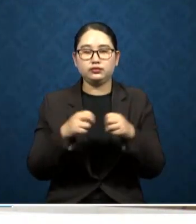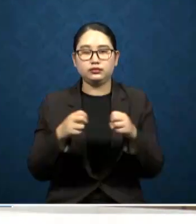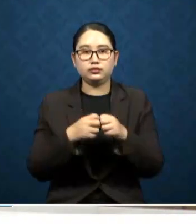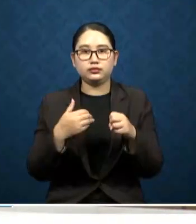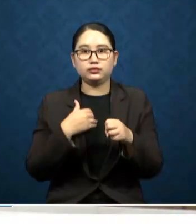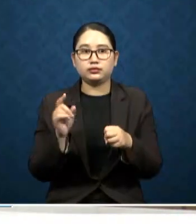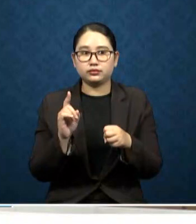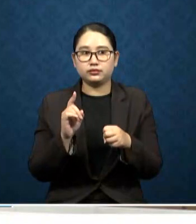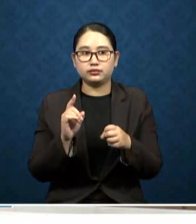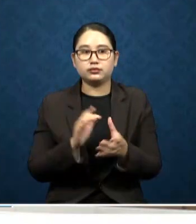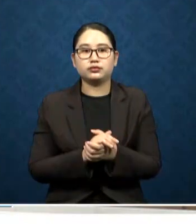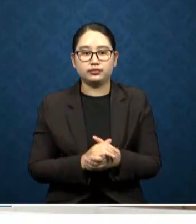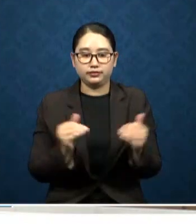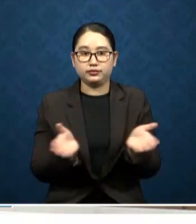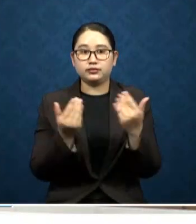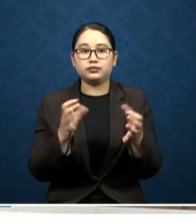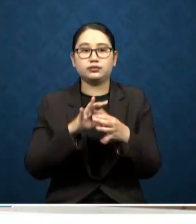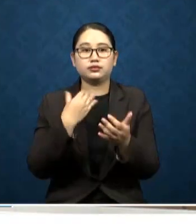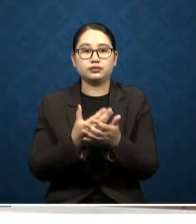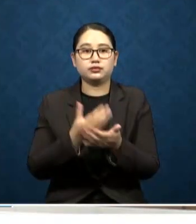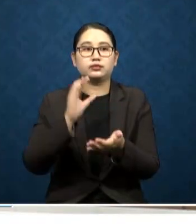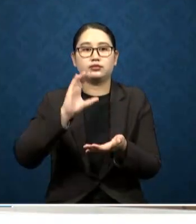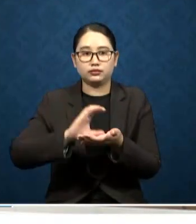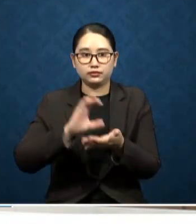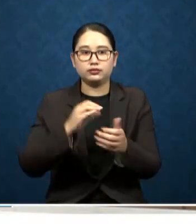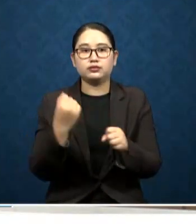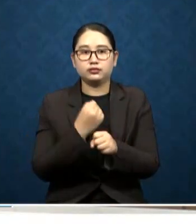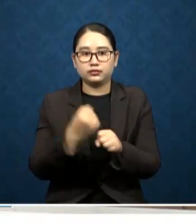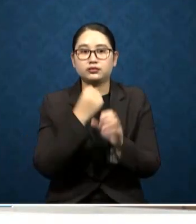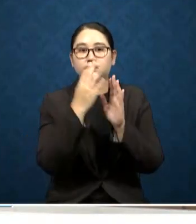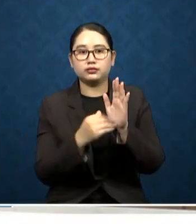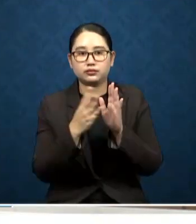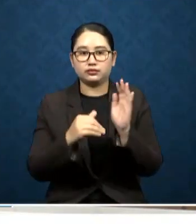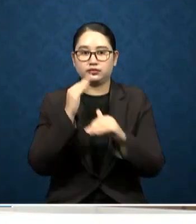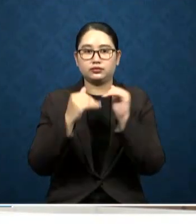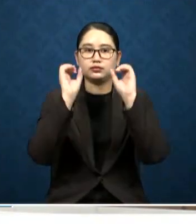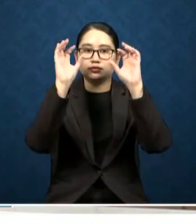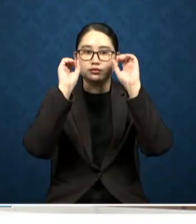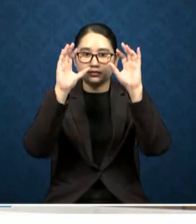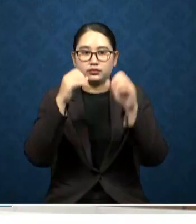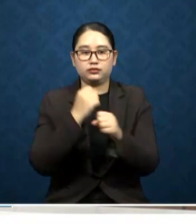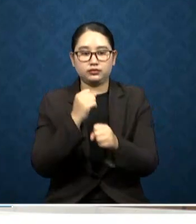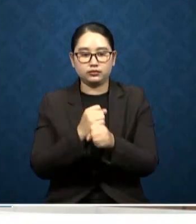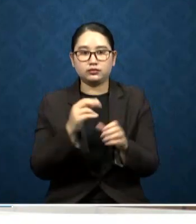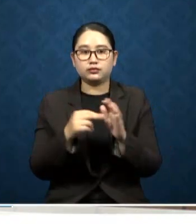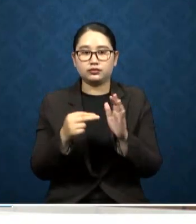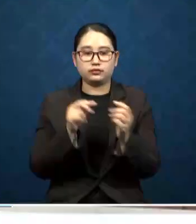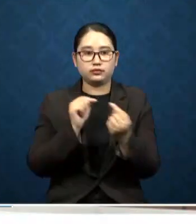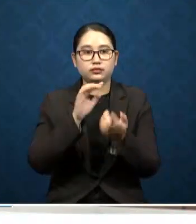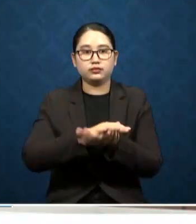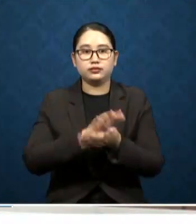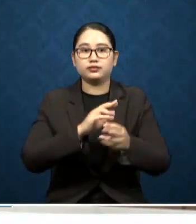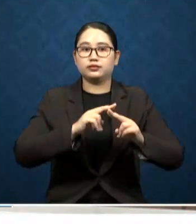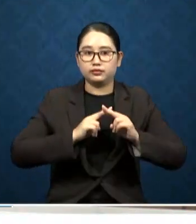คือการสนับสนุนด้านงบประมาณการฝึกอบรมการพัฒนาครูที่ให้ต่อสถานศึกษาที่เป็น